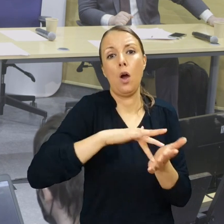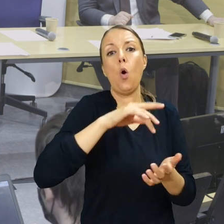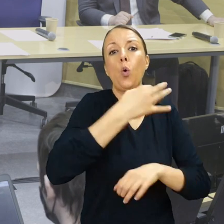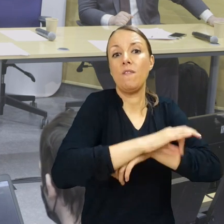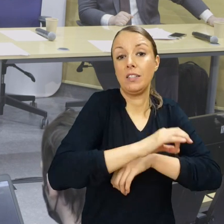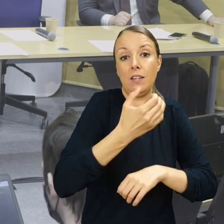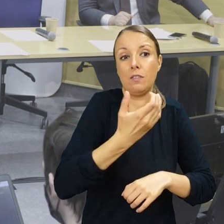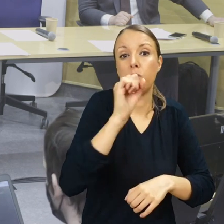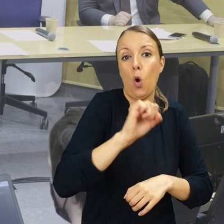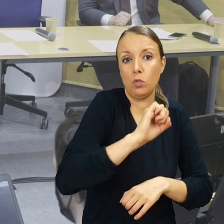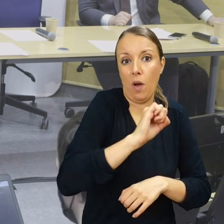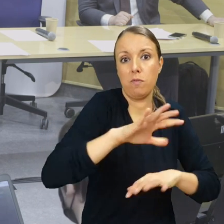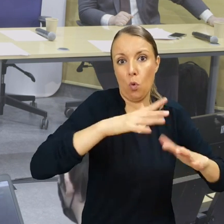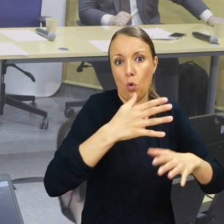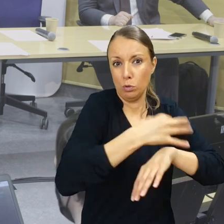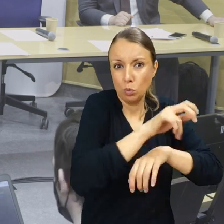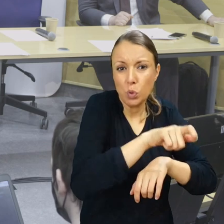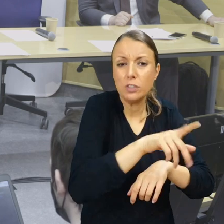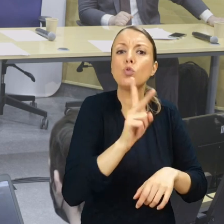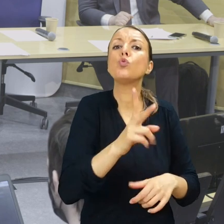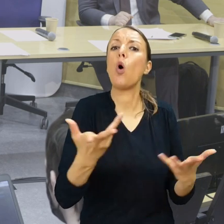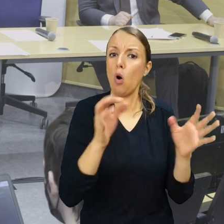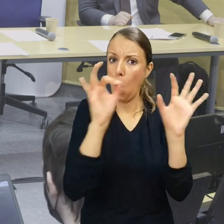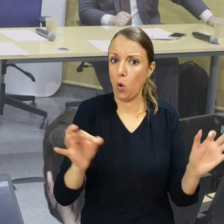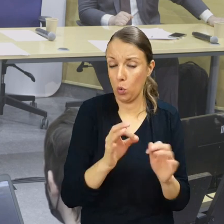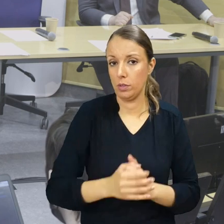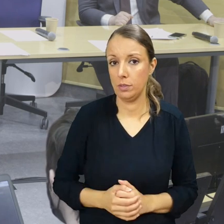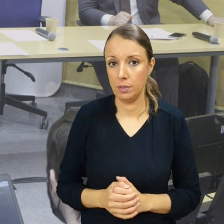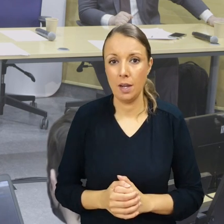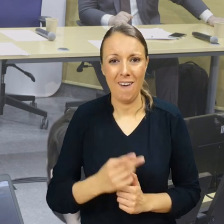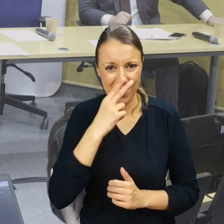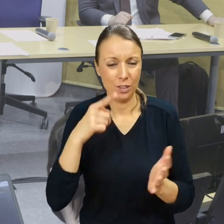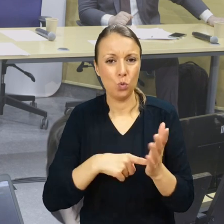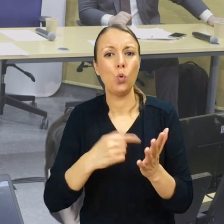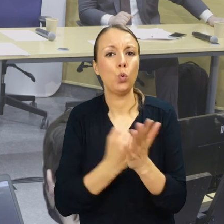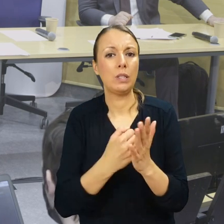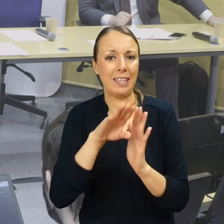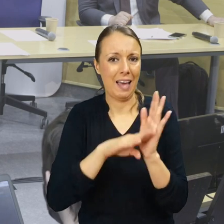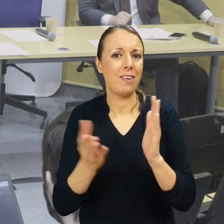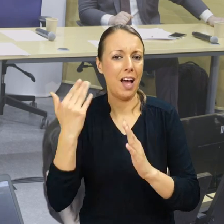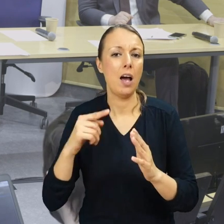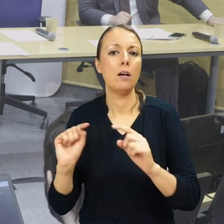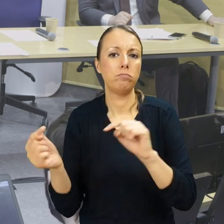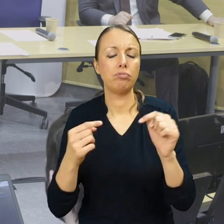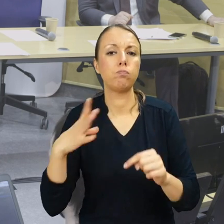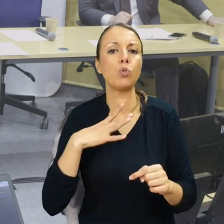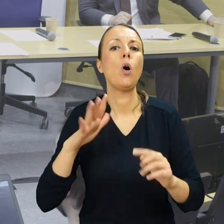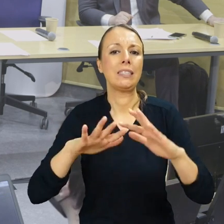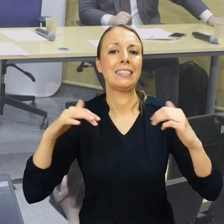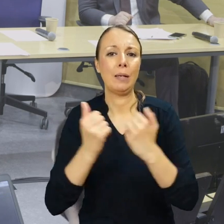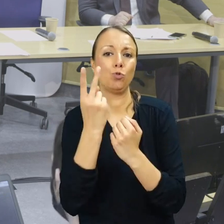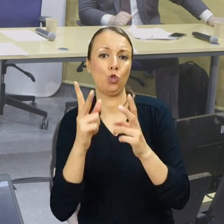Natomiast patrząc do uzasadnienia poselskiego projektu ustawy, który był procedowany w Sejmie trzeciej kadencji, to